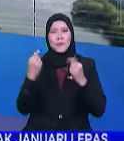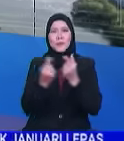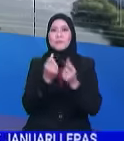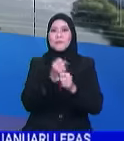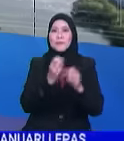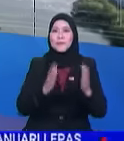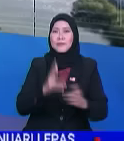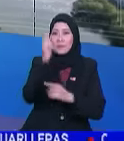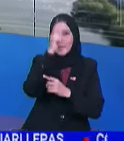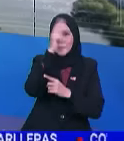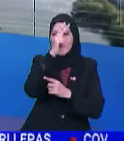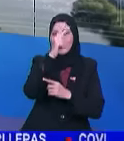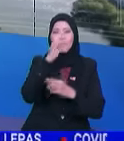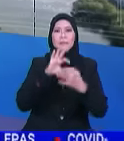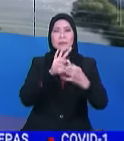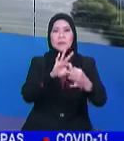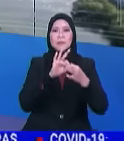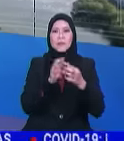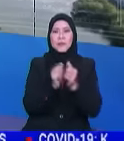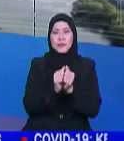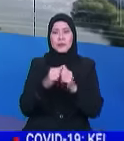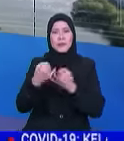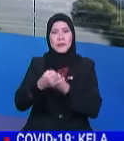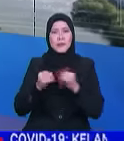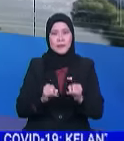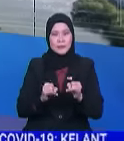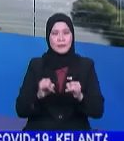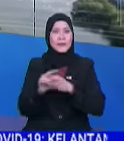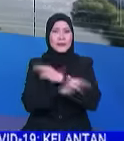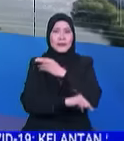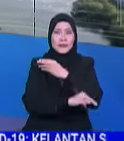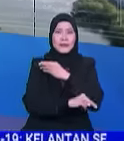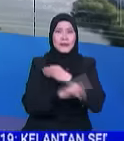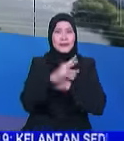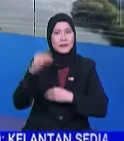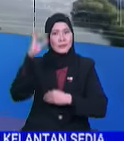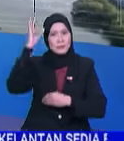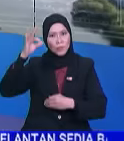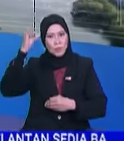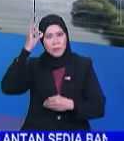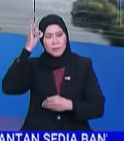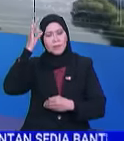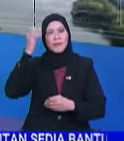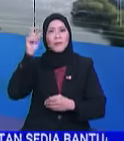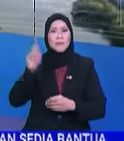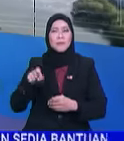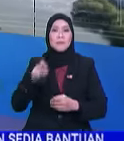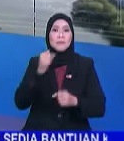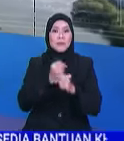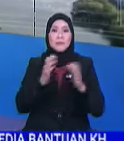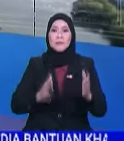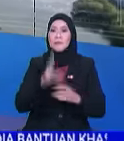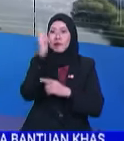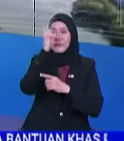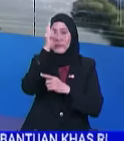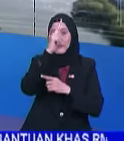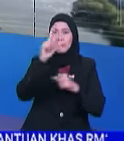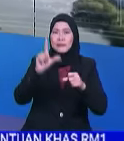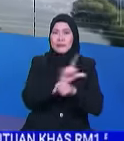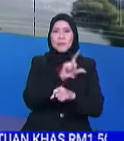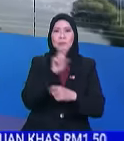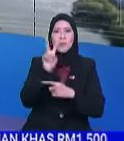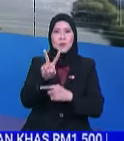penjawat awam menerusi kerjasama Jabatan Kerajaan Negeri dan Persekutuan bagi memastikan penjawat awam negeri ini